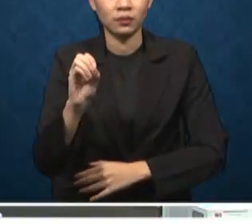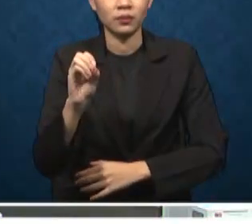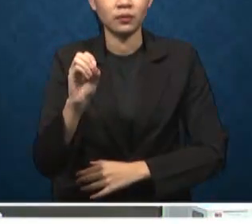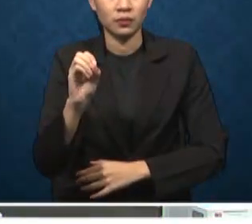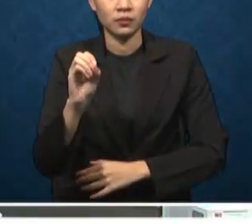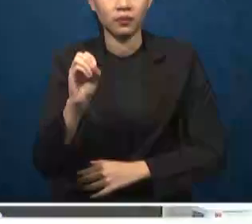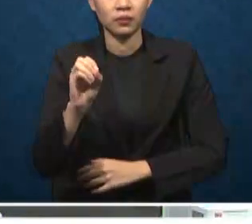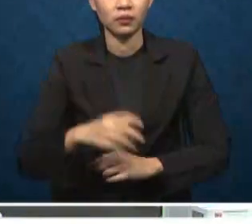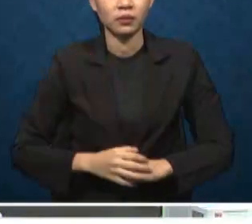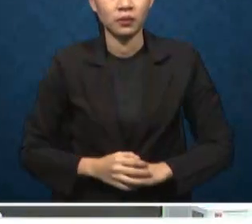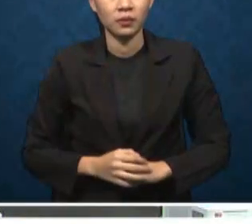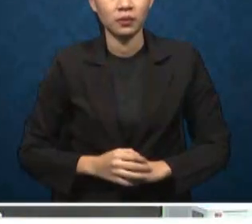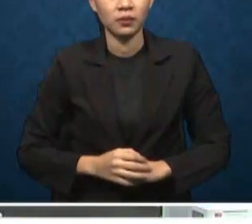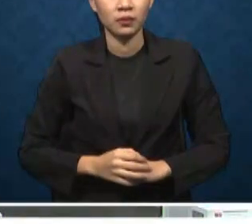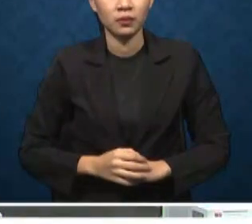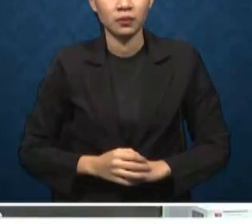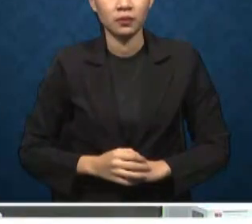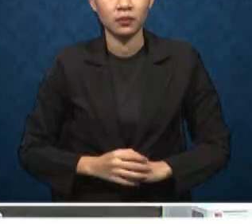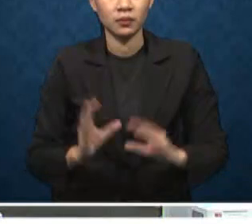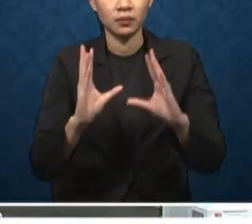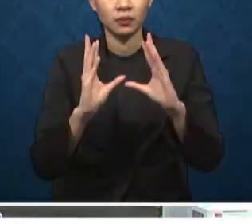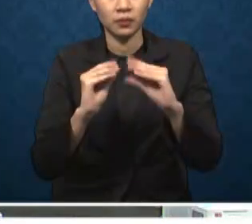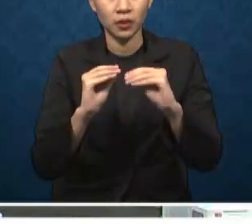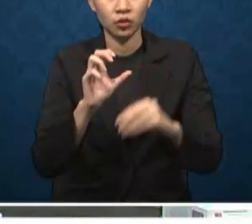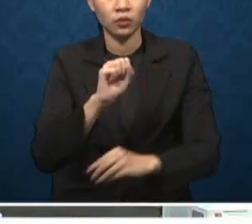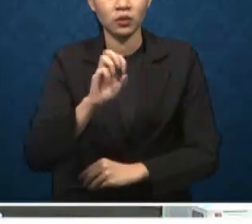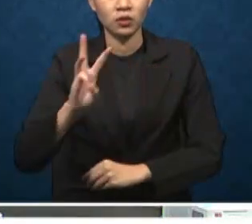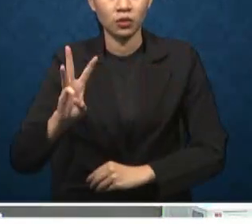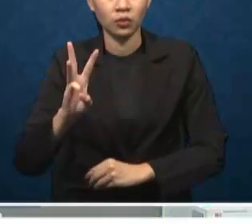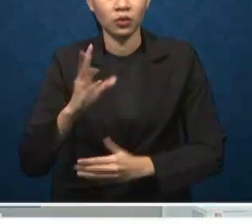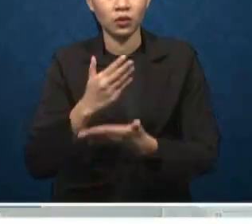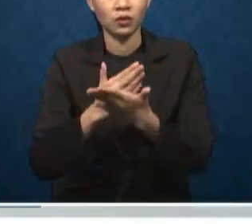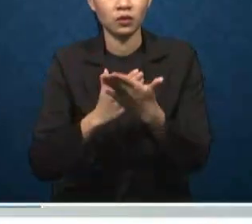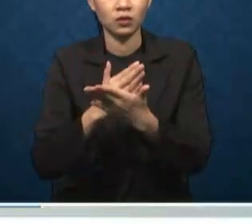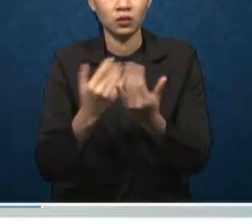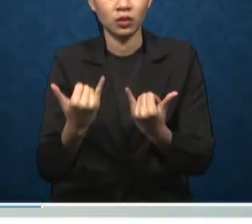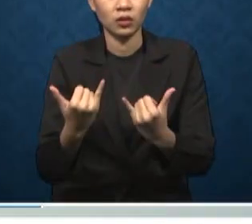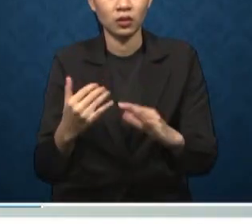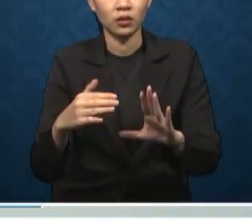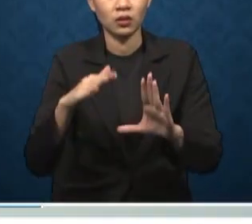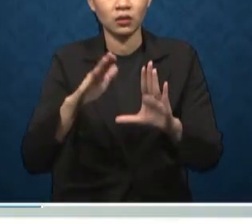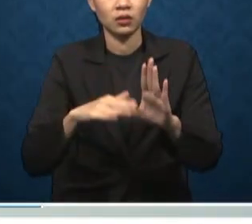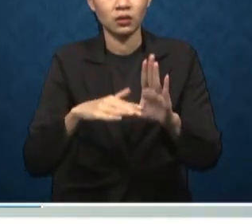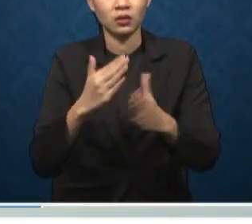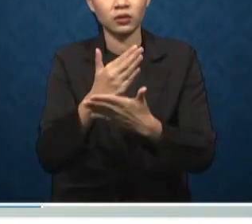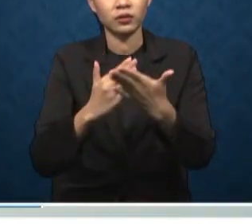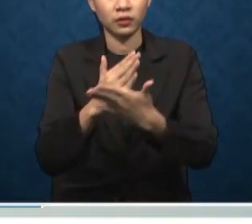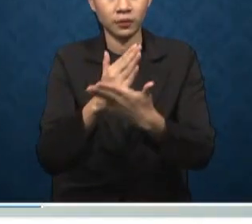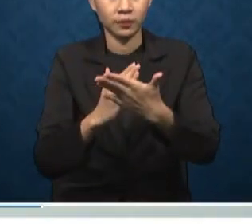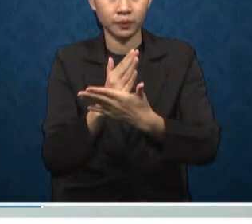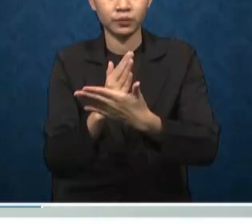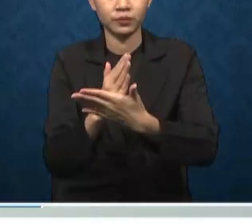ดังนั้นในการประชุมวุฒิสภาจะต้องมีสมาชิกลงชื่อมาประชุมไม่น้อยกว่ากึ่งหนึ่ง